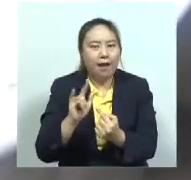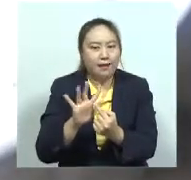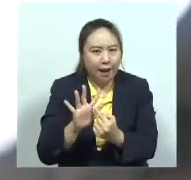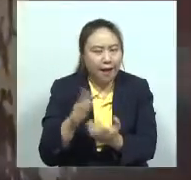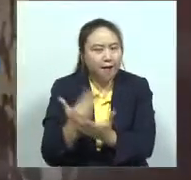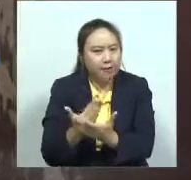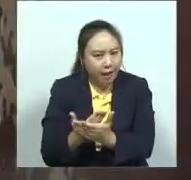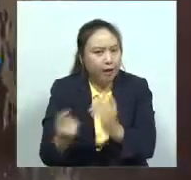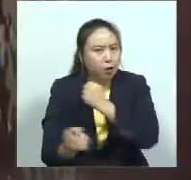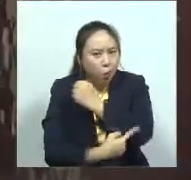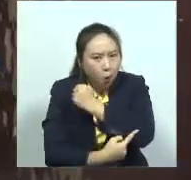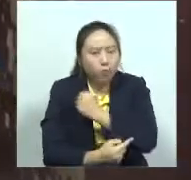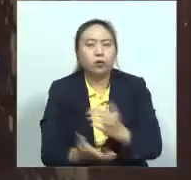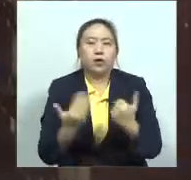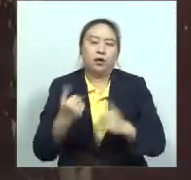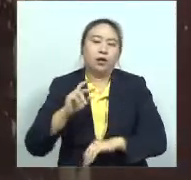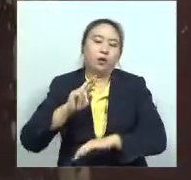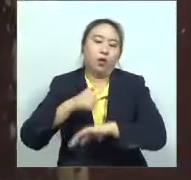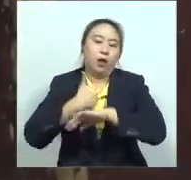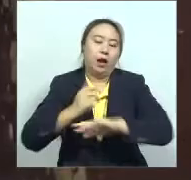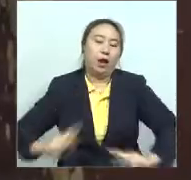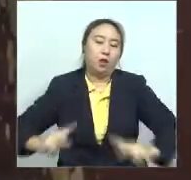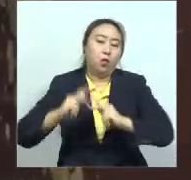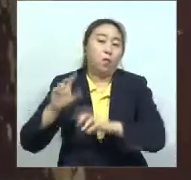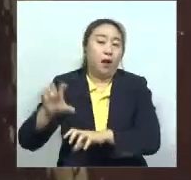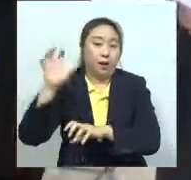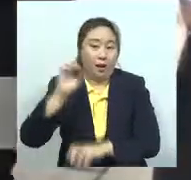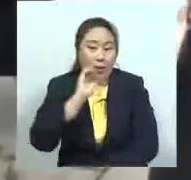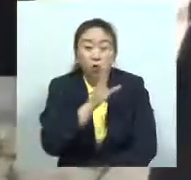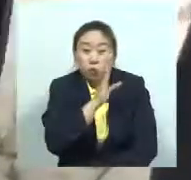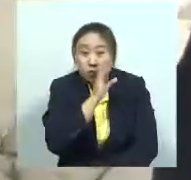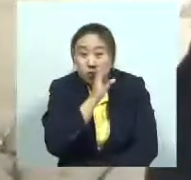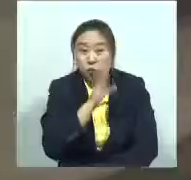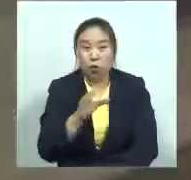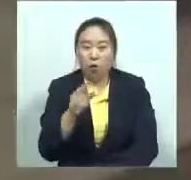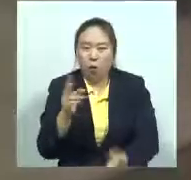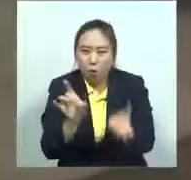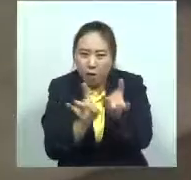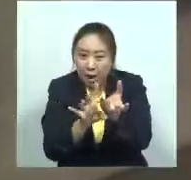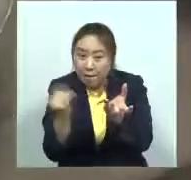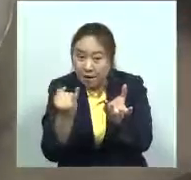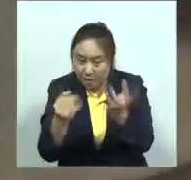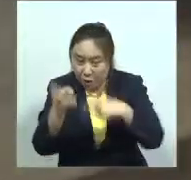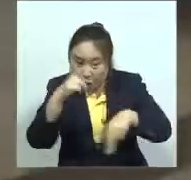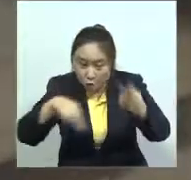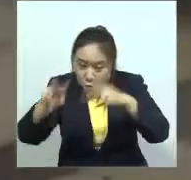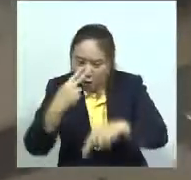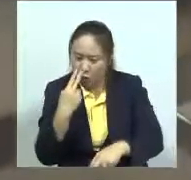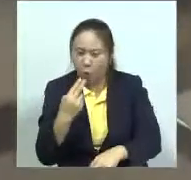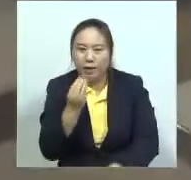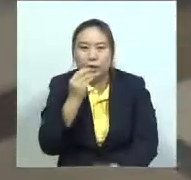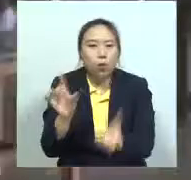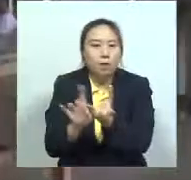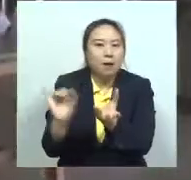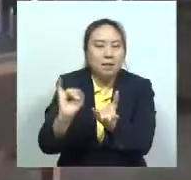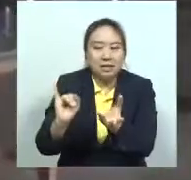ทษทางวินัยนะคะซึ่งรัฐมนตรีว่าการกระทรวงมหาดไทยก็ยืนยันว่าถ้าตรวจสอบคุณภาพไม่ดีสามารถยกเลิกสัญญาได้ค่ะ